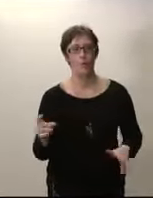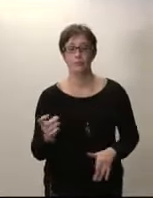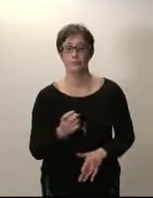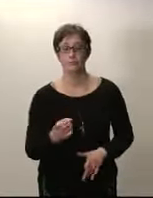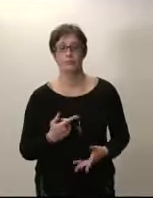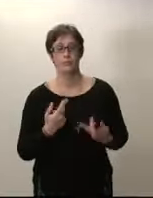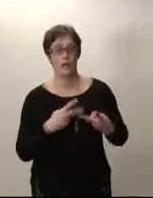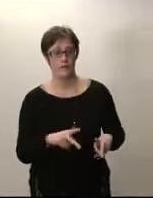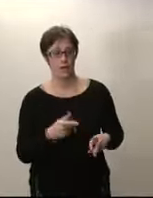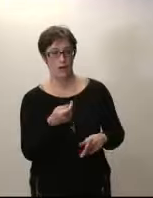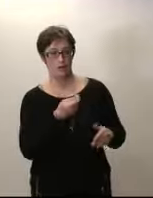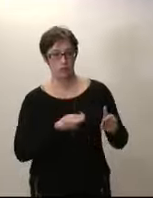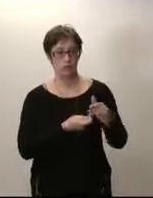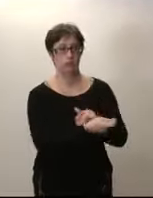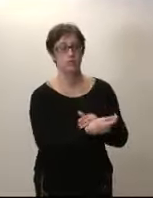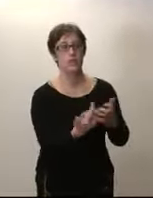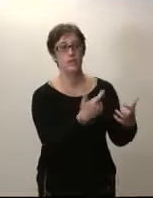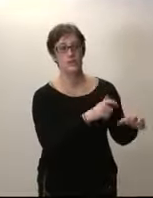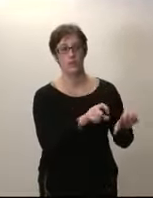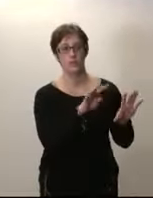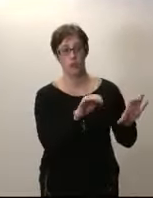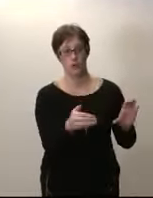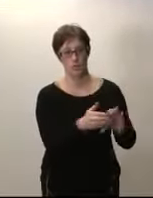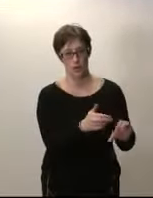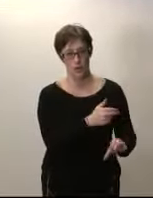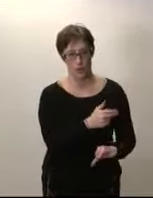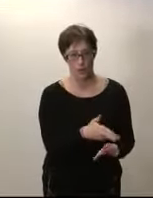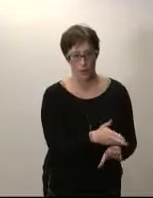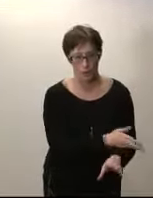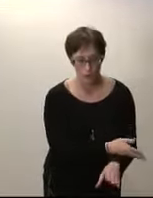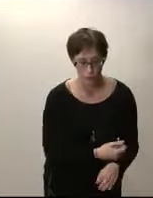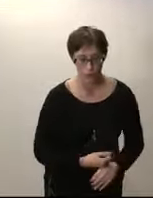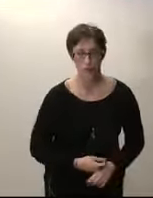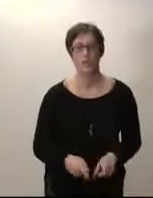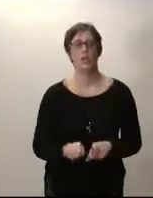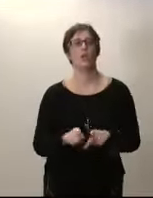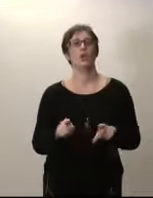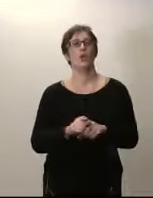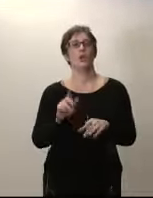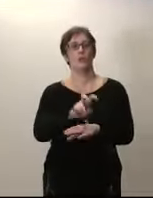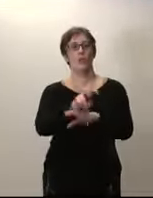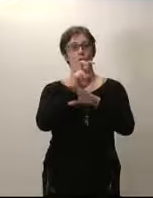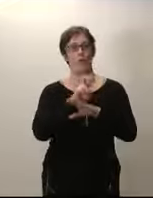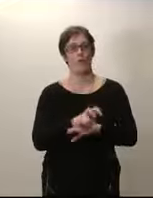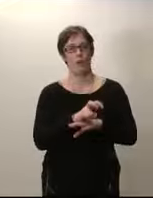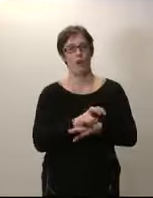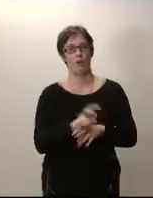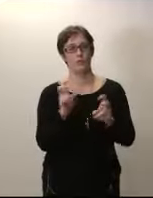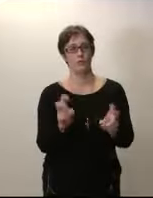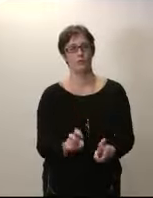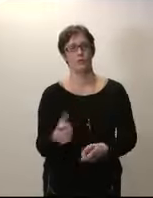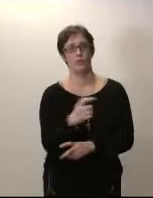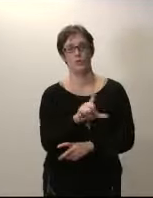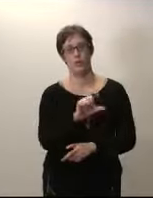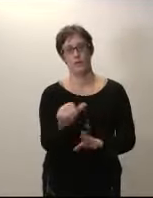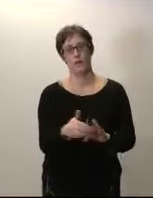740 000 euros et une diminution du recours à l'emprunt qui avait été prévu sur ce budget de 220 000 euros, donc un